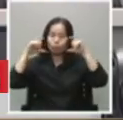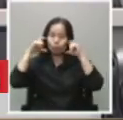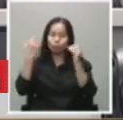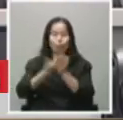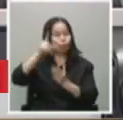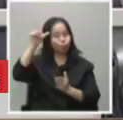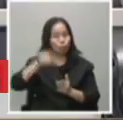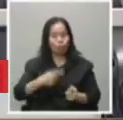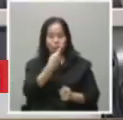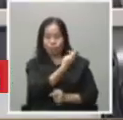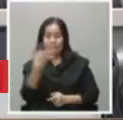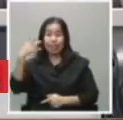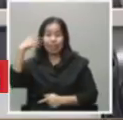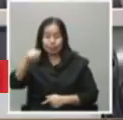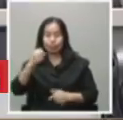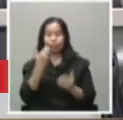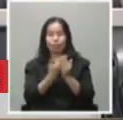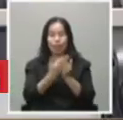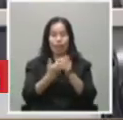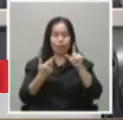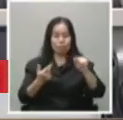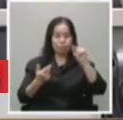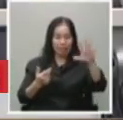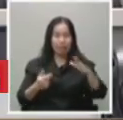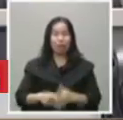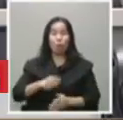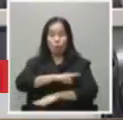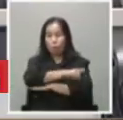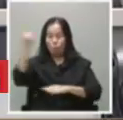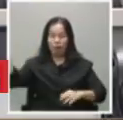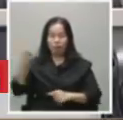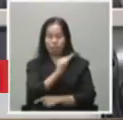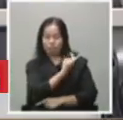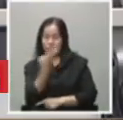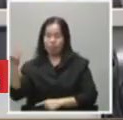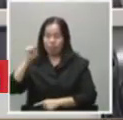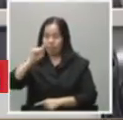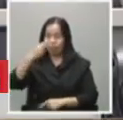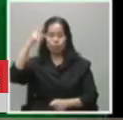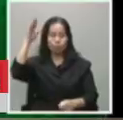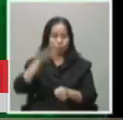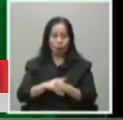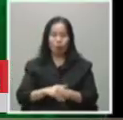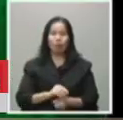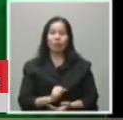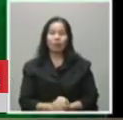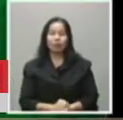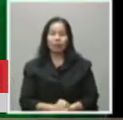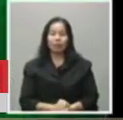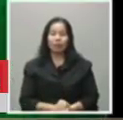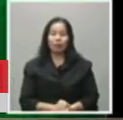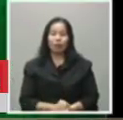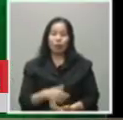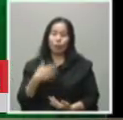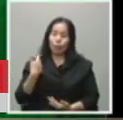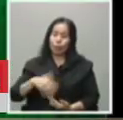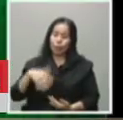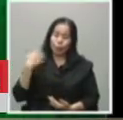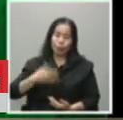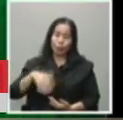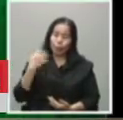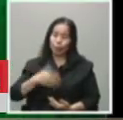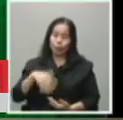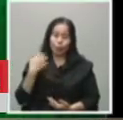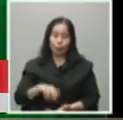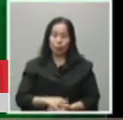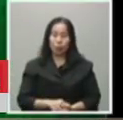พียง25 บาทวันละ 10,000 ชิ้นขาย15วันเท่านั้นพี่น้องสุดอึ้งทึ่งเสียวรั